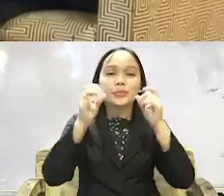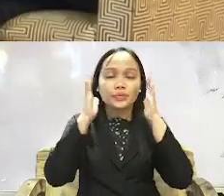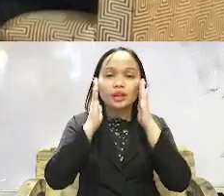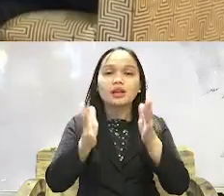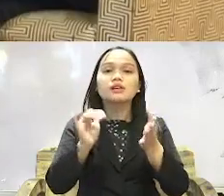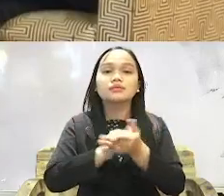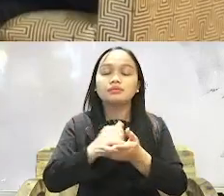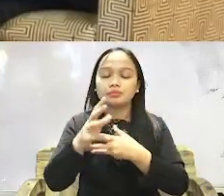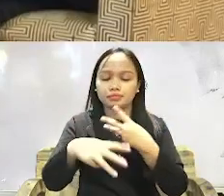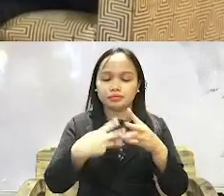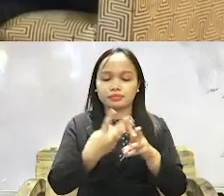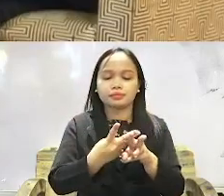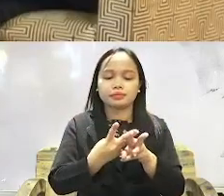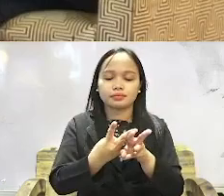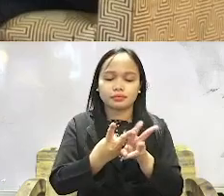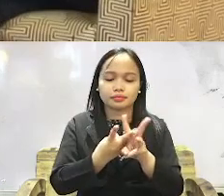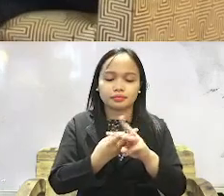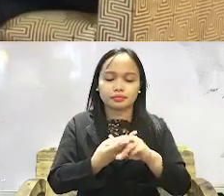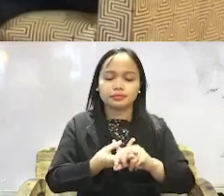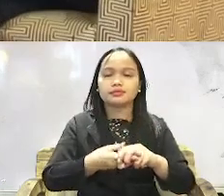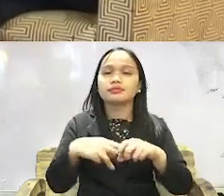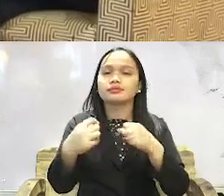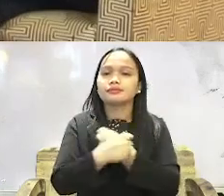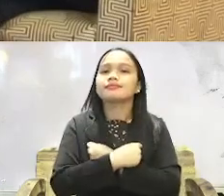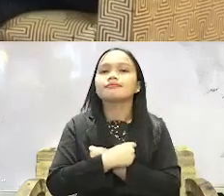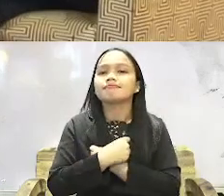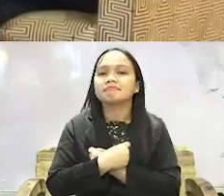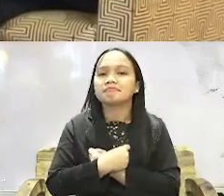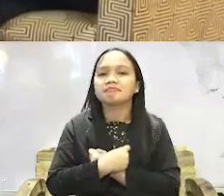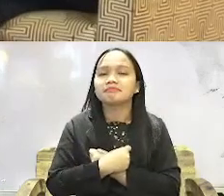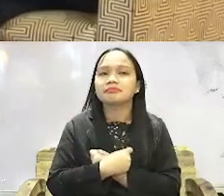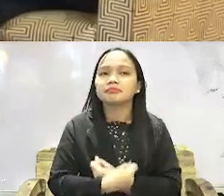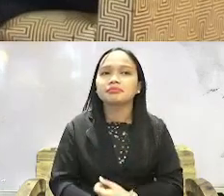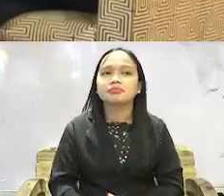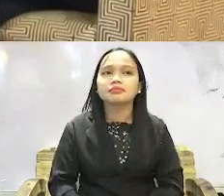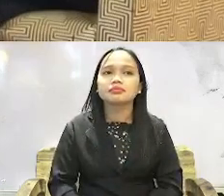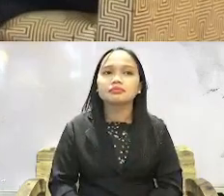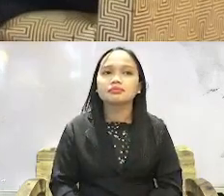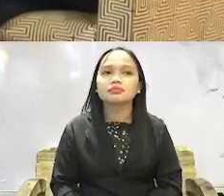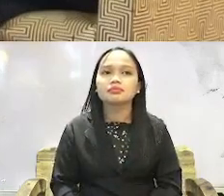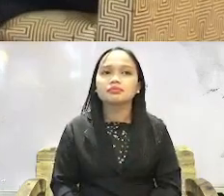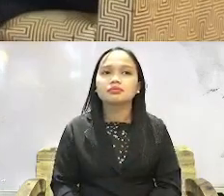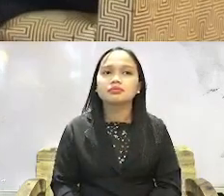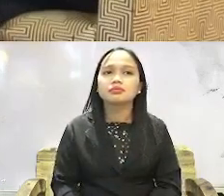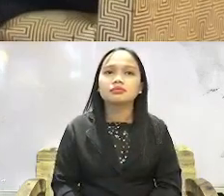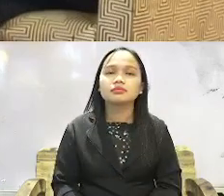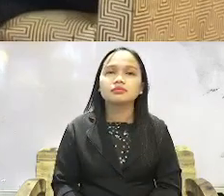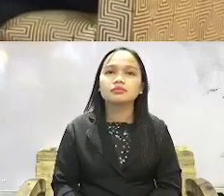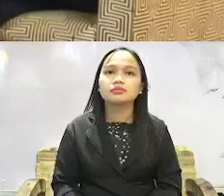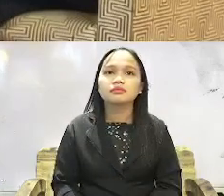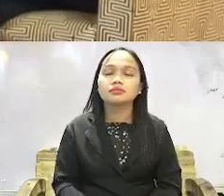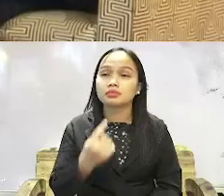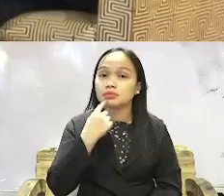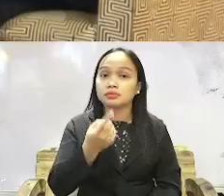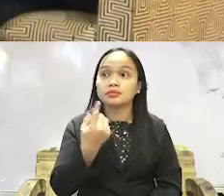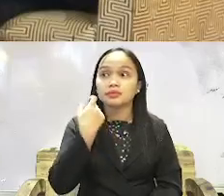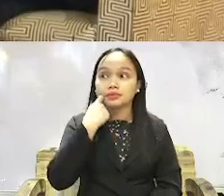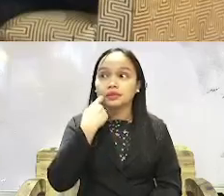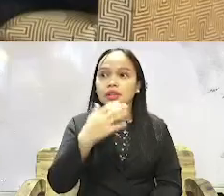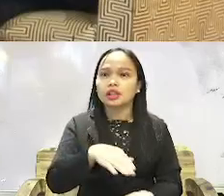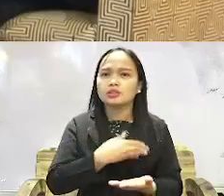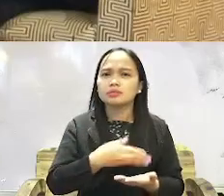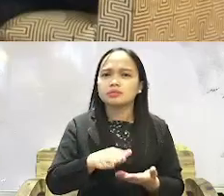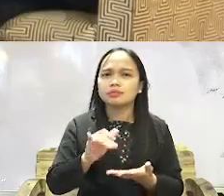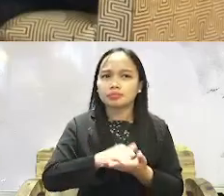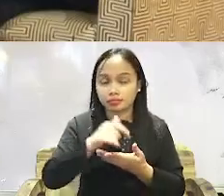ng mundo, instead na, ito na lang, gusto kong unahin yung ano eh. Yung sinasabi nung kinanta namin kanina, yung pagmamahal